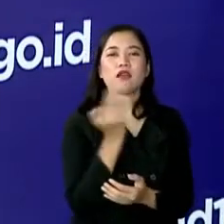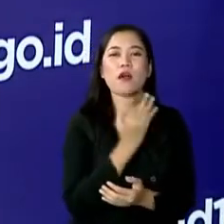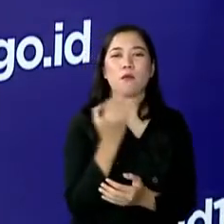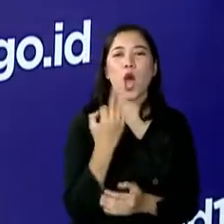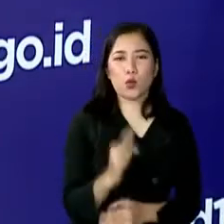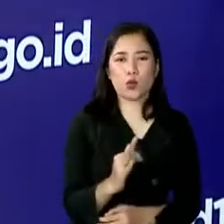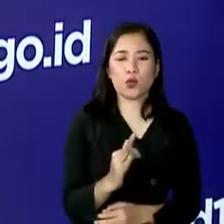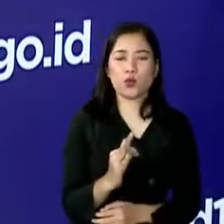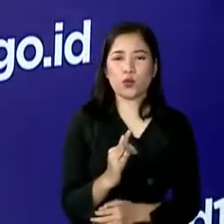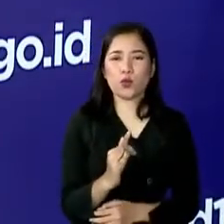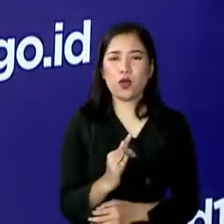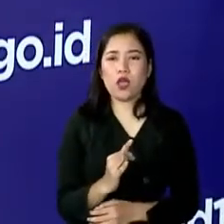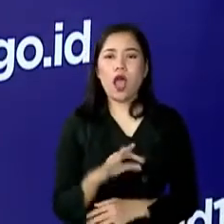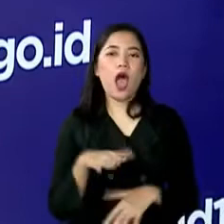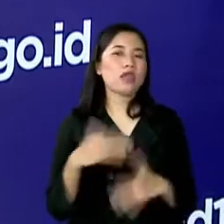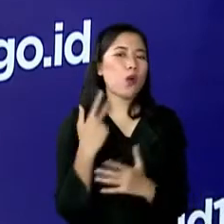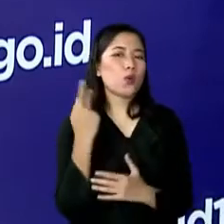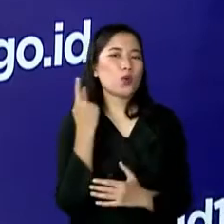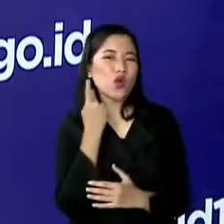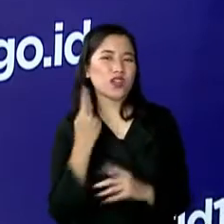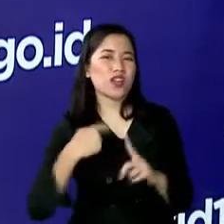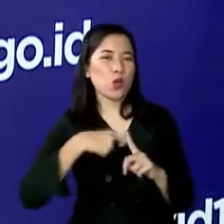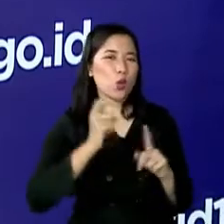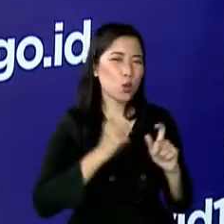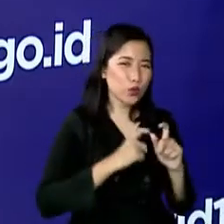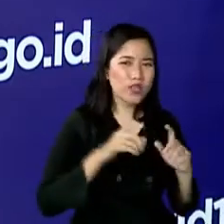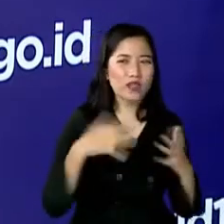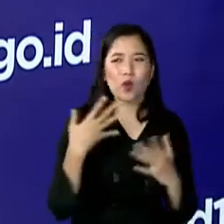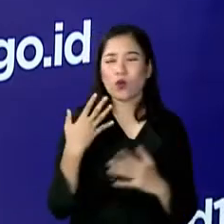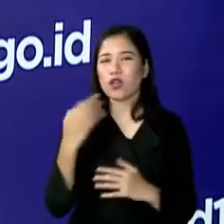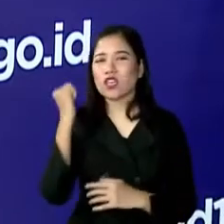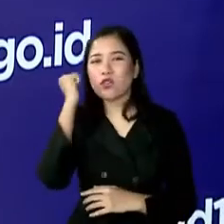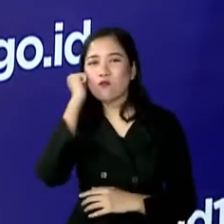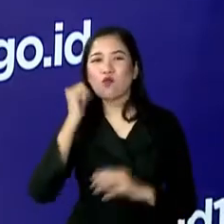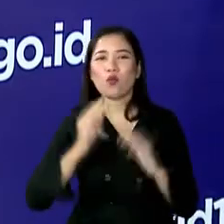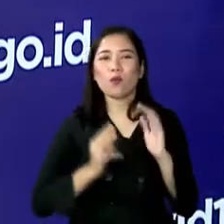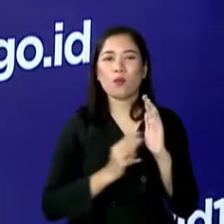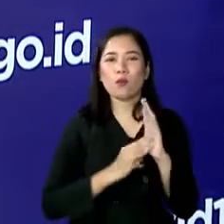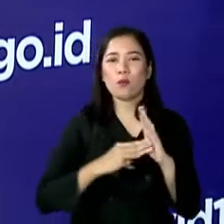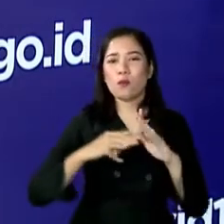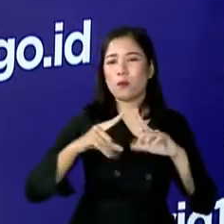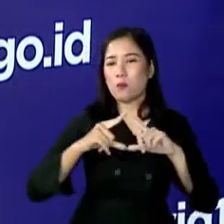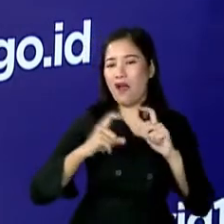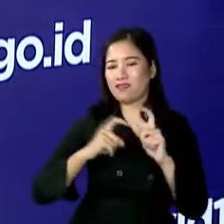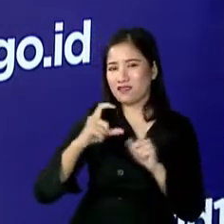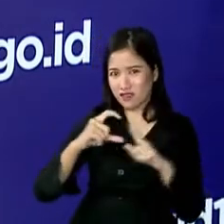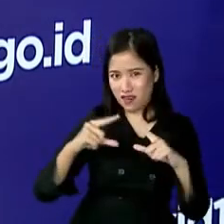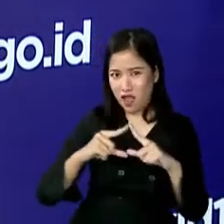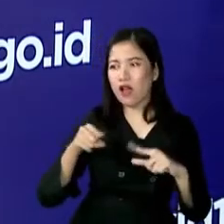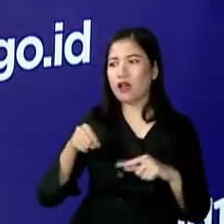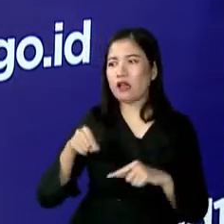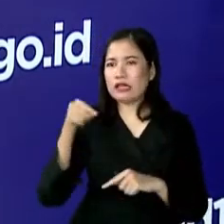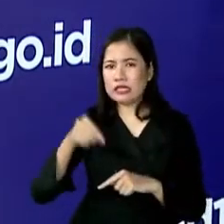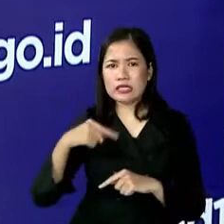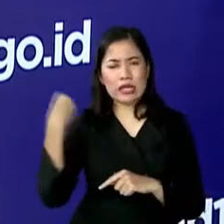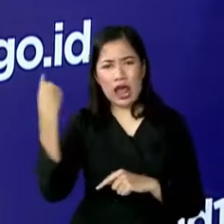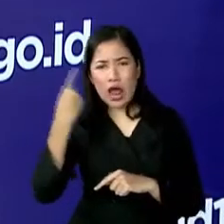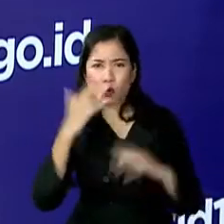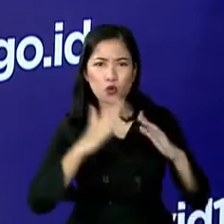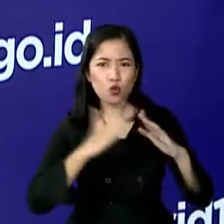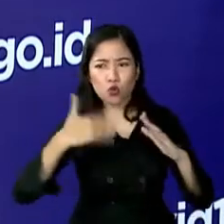misalkan Nah kita ketemunya dokter khusus atau ngabu Mazda ini yang mobilitasnya sangat tinggi ini gimana langkah preventif Apa yang harus